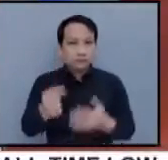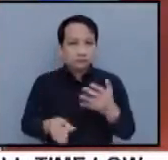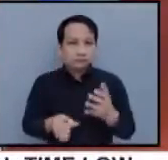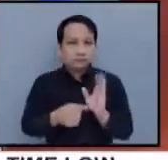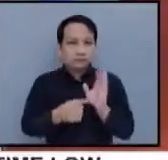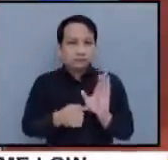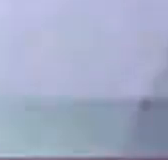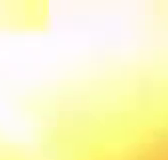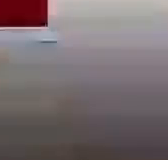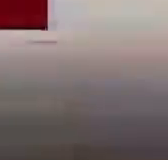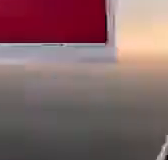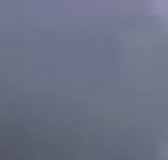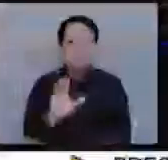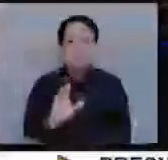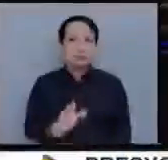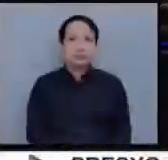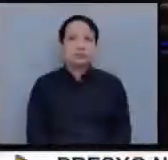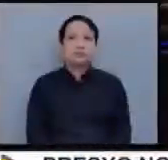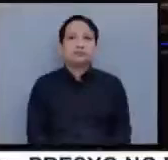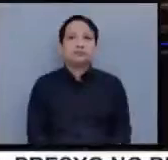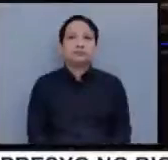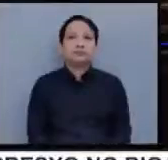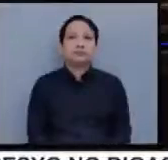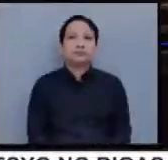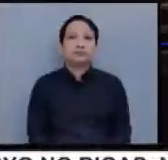Rise and shine, Alan.